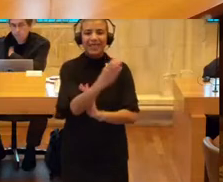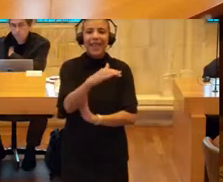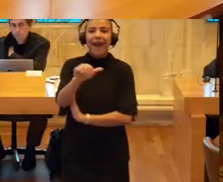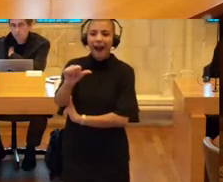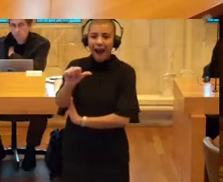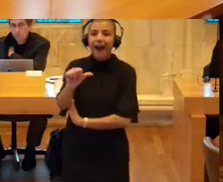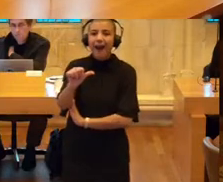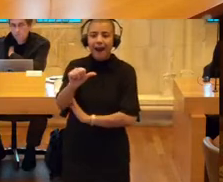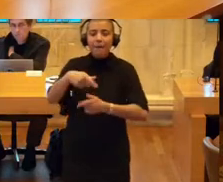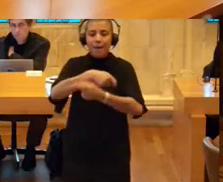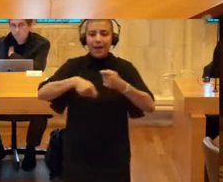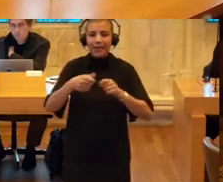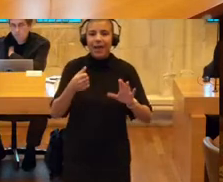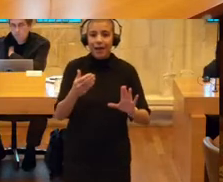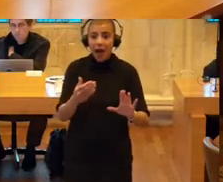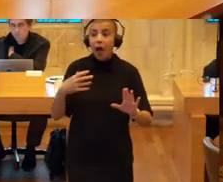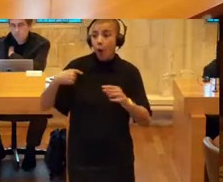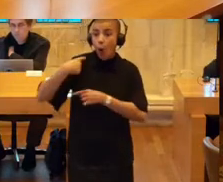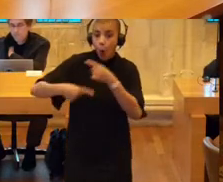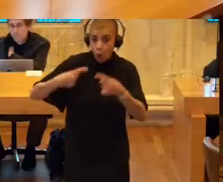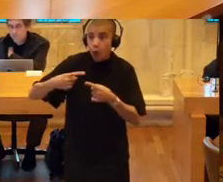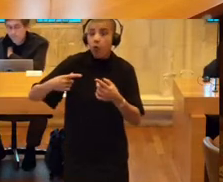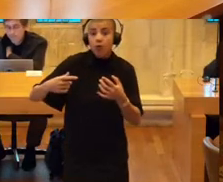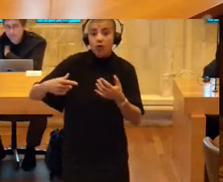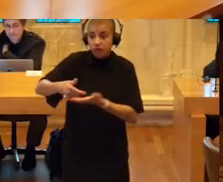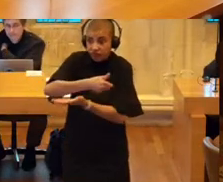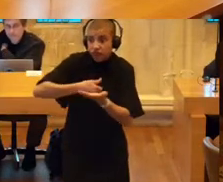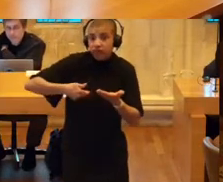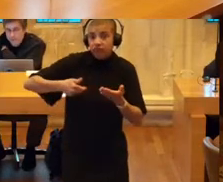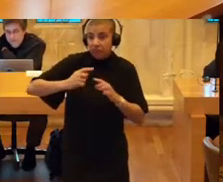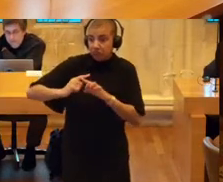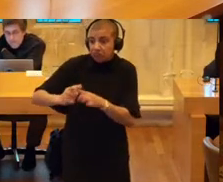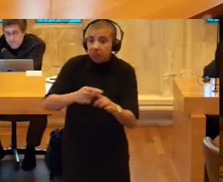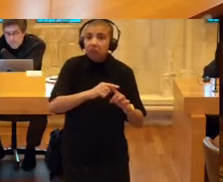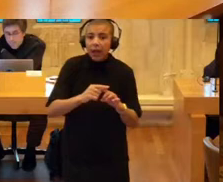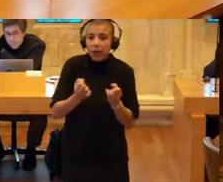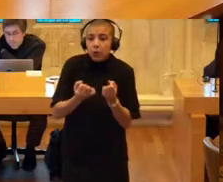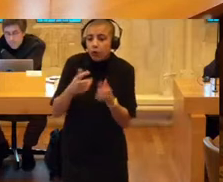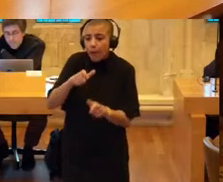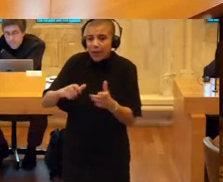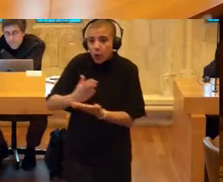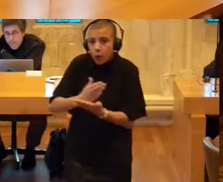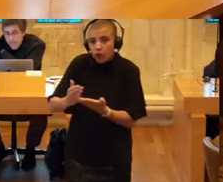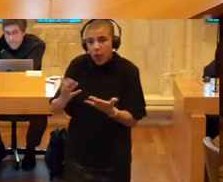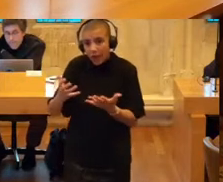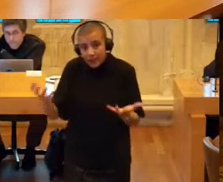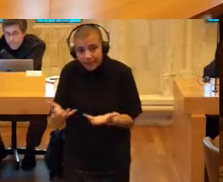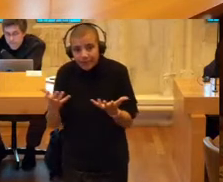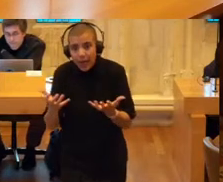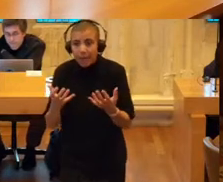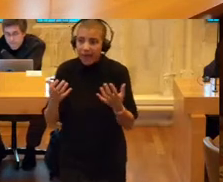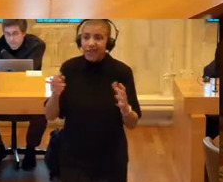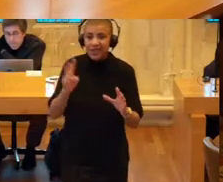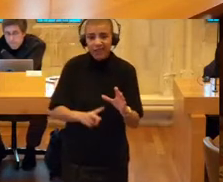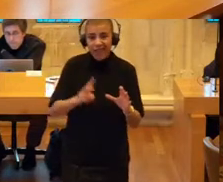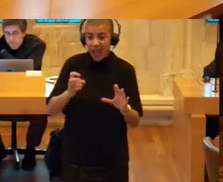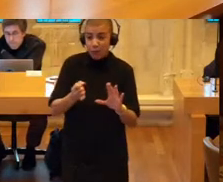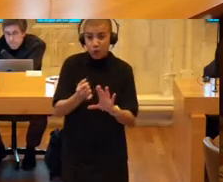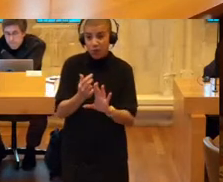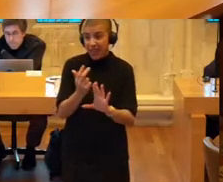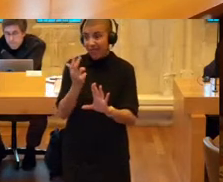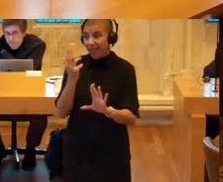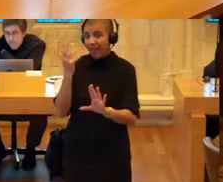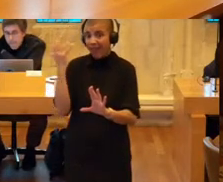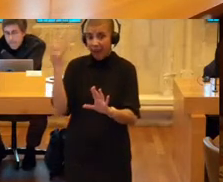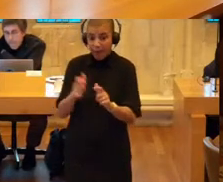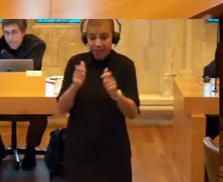de projets, mais le bâtiment doit suite... Bon, il est vide depuis maintenant plusieurs années, donc il y a un certain nombre de travaux qui doivent être faits